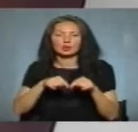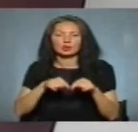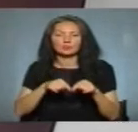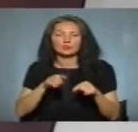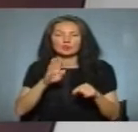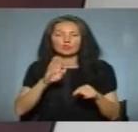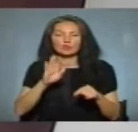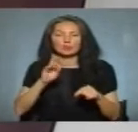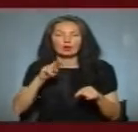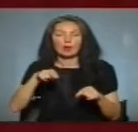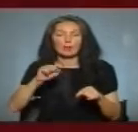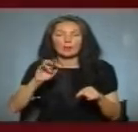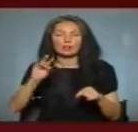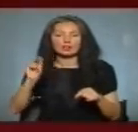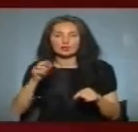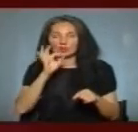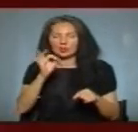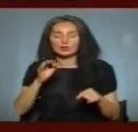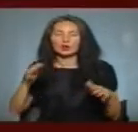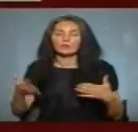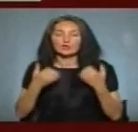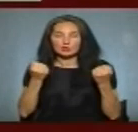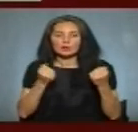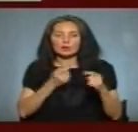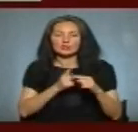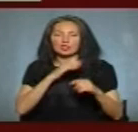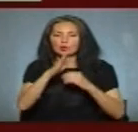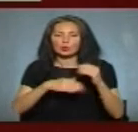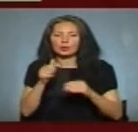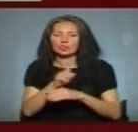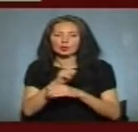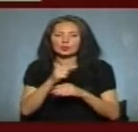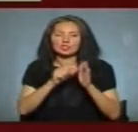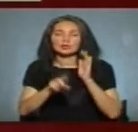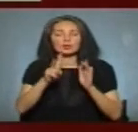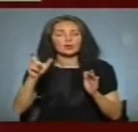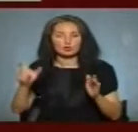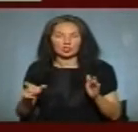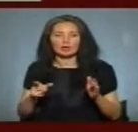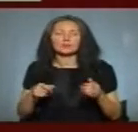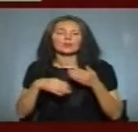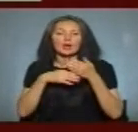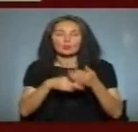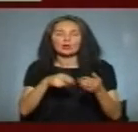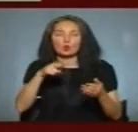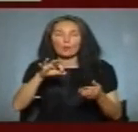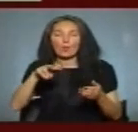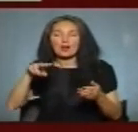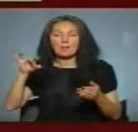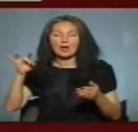Володимир Паничев каже, видужали цієї доби на Тернопільщині 62 людини. Методом полімеразно-ланцюгової